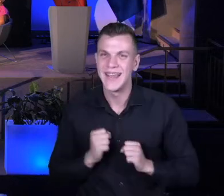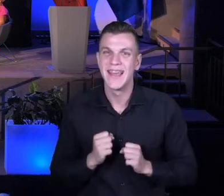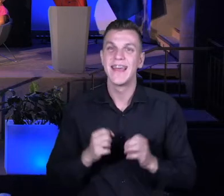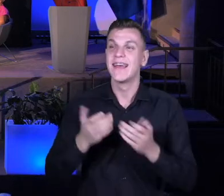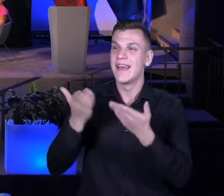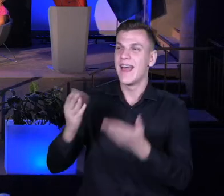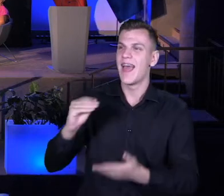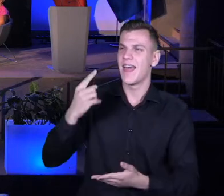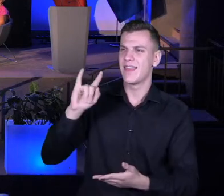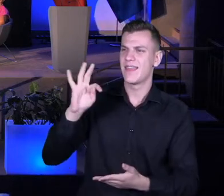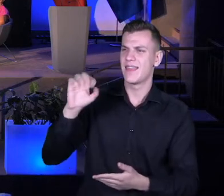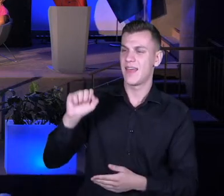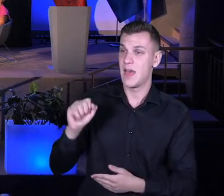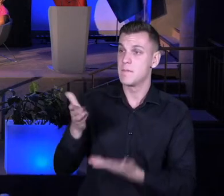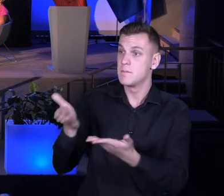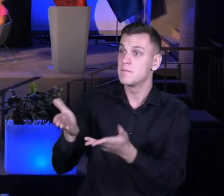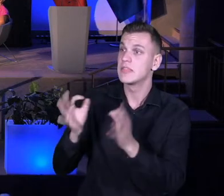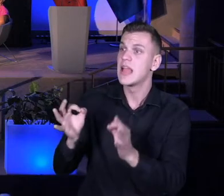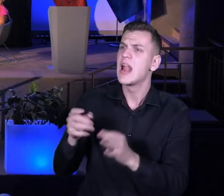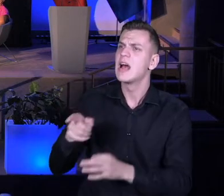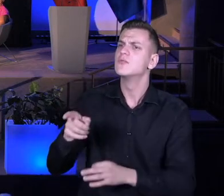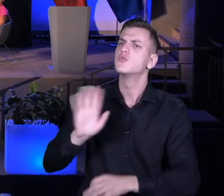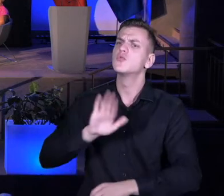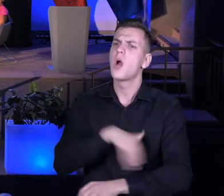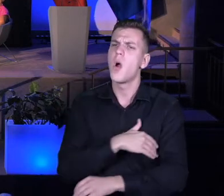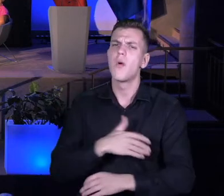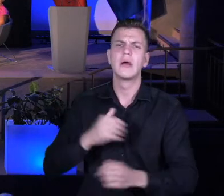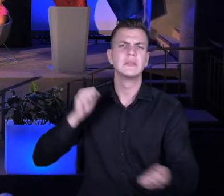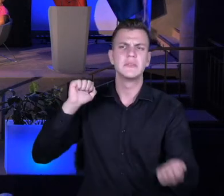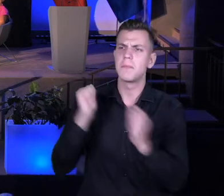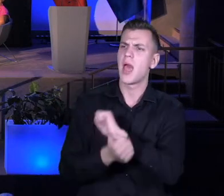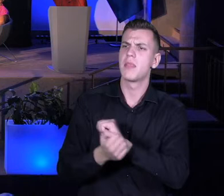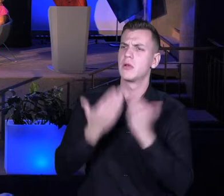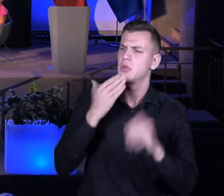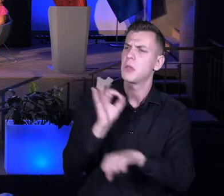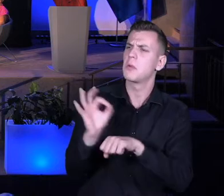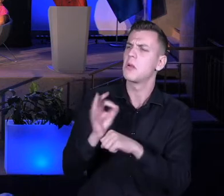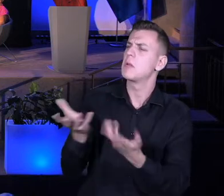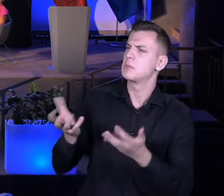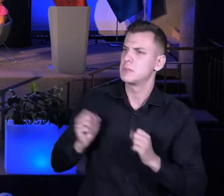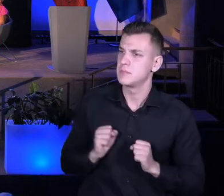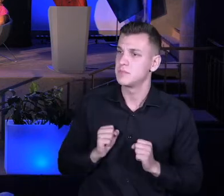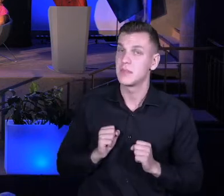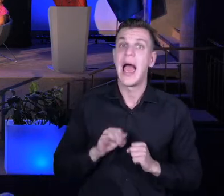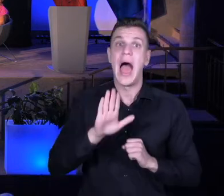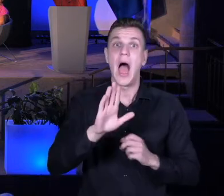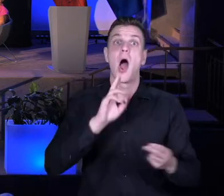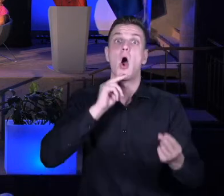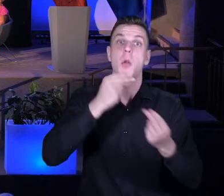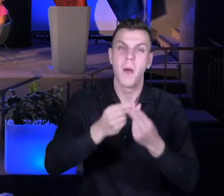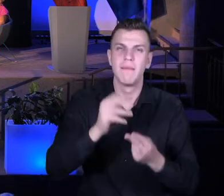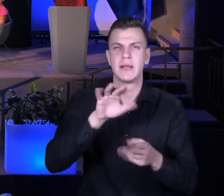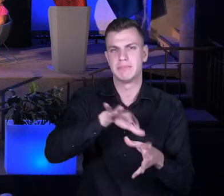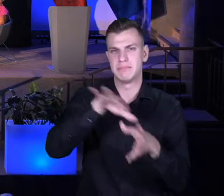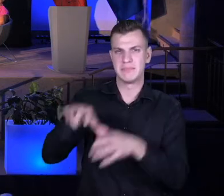Edyto, a ta najważniejsza zmiana w Twojej szkole? Zanim opowiem o tej najważniejszej zmianie, muszę powiedzieć, że w szkole,